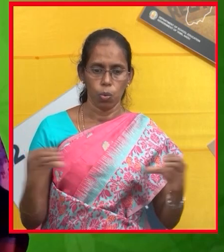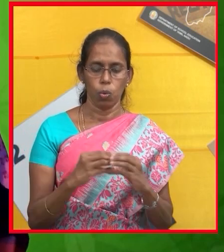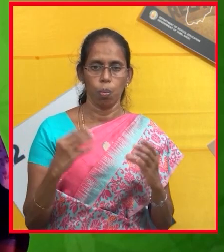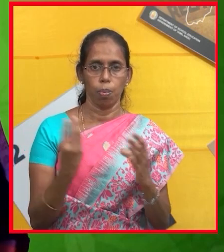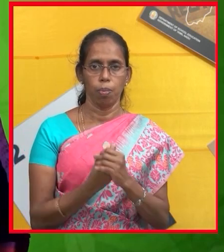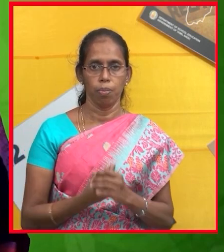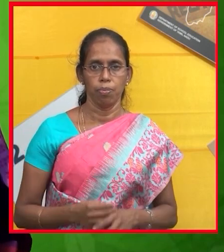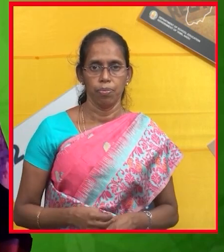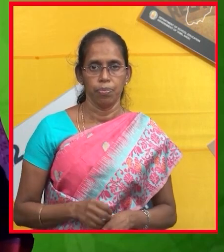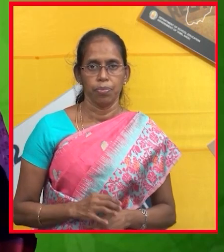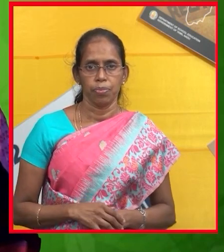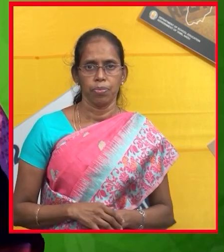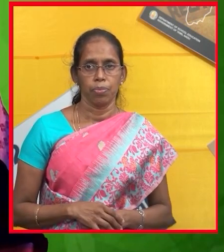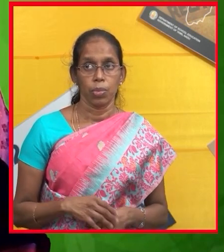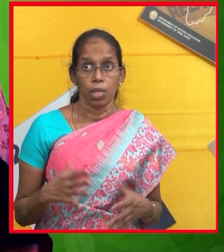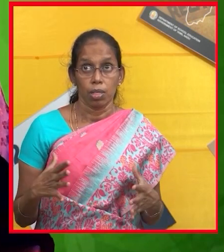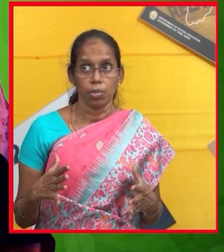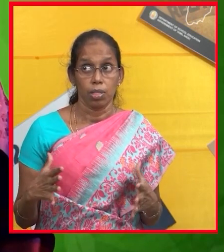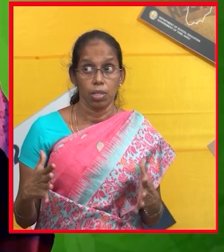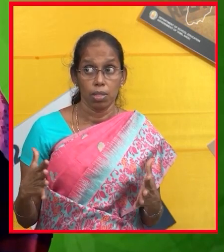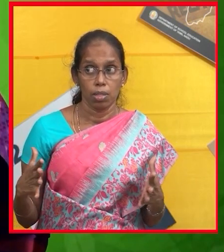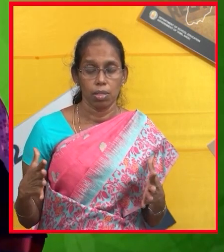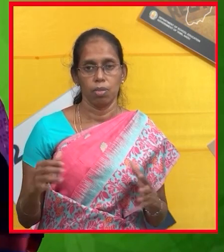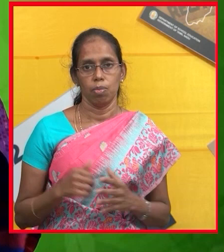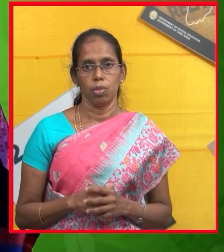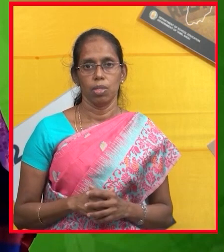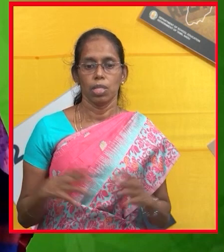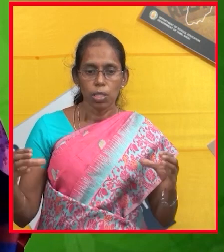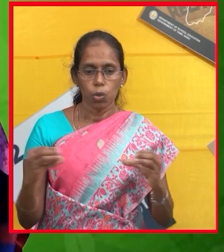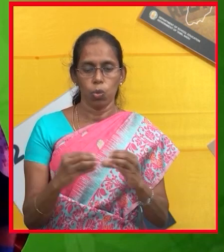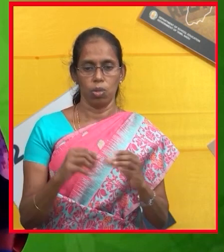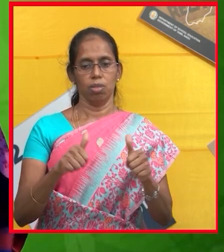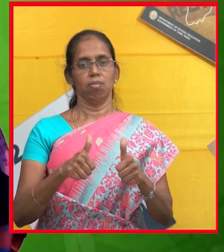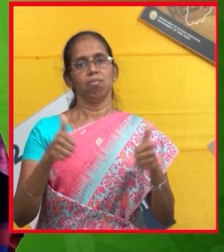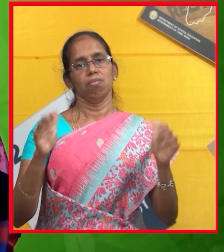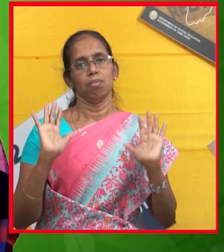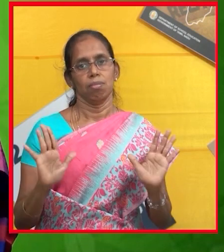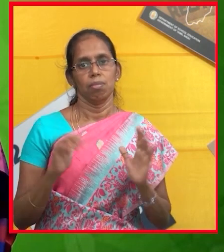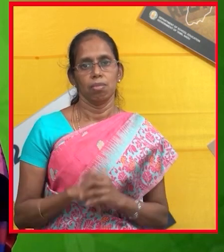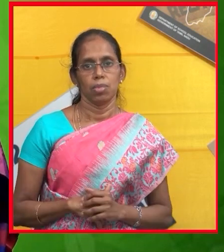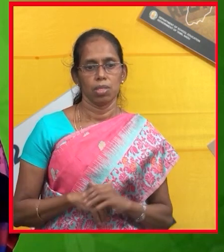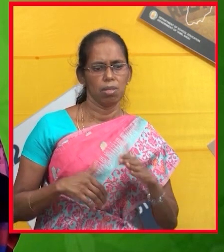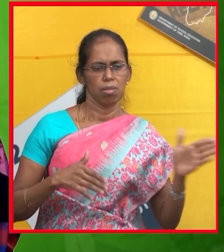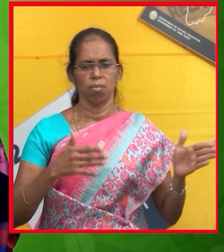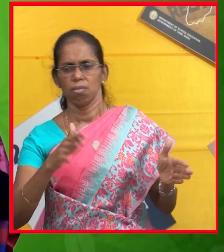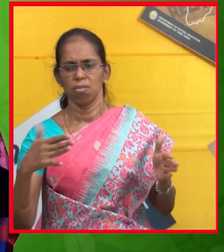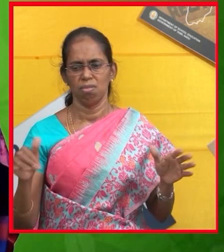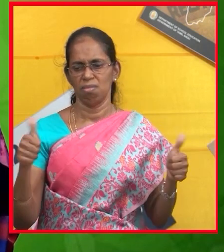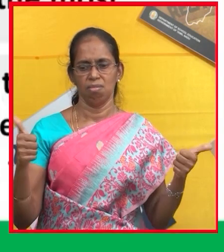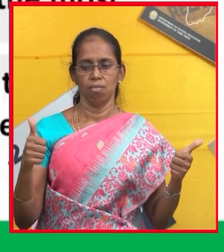த கிரைசிஸ் அப்படின்னா ஒரு அன்எக்ஸ்பெக்டட் டேஞ்சர் வரும்போது இந்த டீம் ஒர்க் மட்டும்தான் நம்மளை சக்ஸஸ்ஃபுல்லாக வச்சுருக்கோம் அப்படின்னு